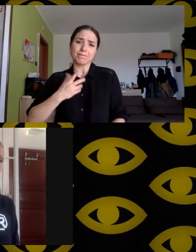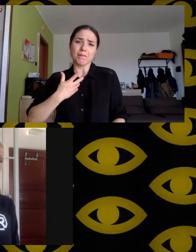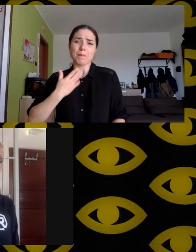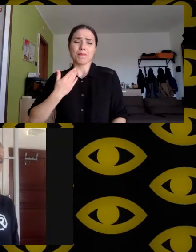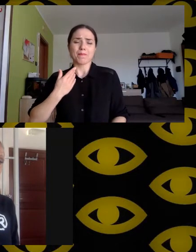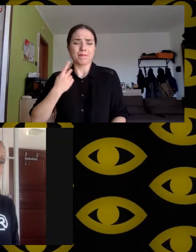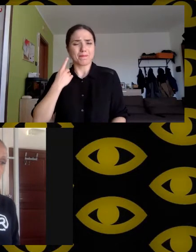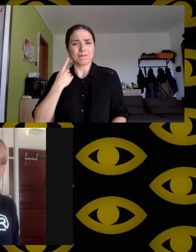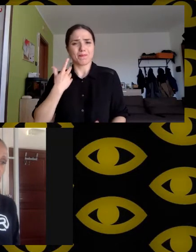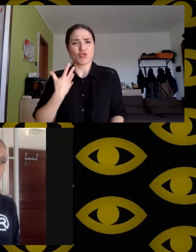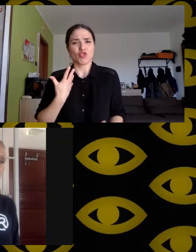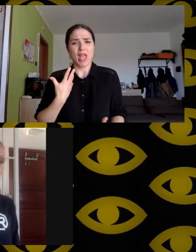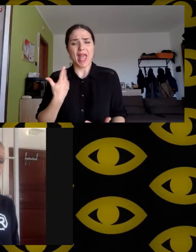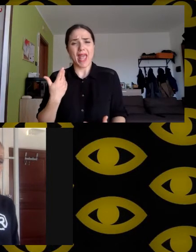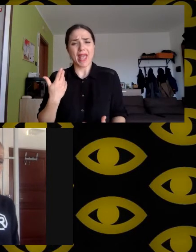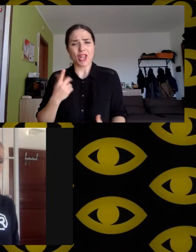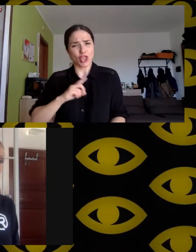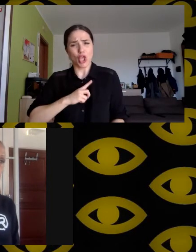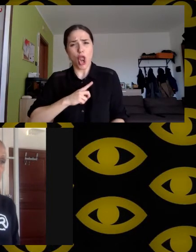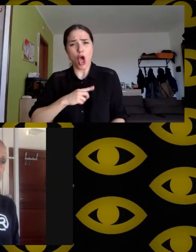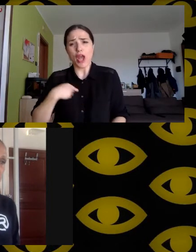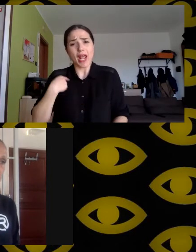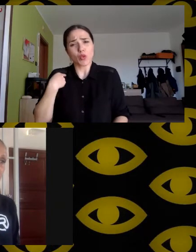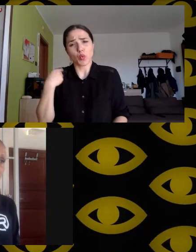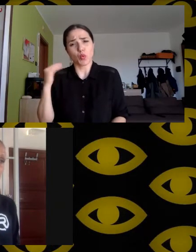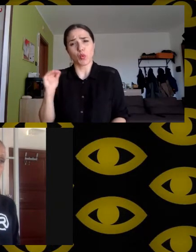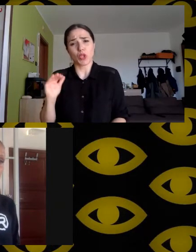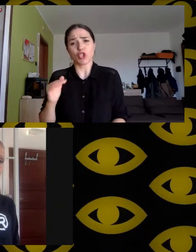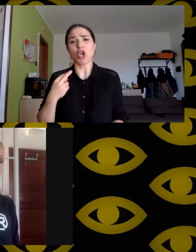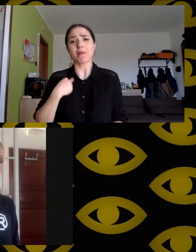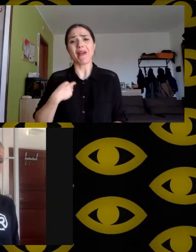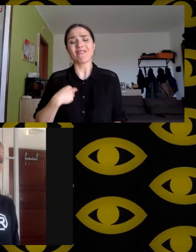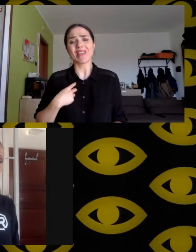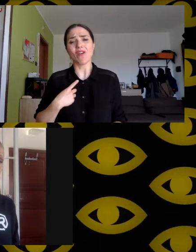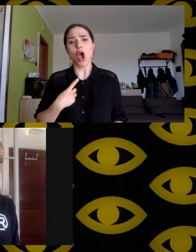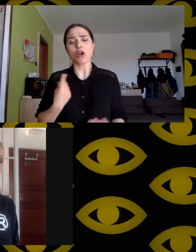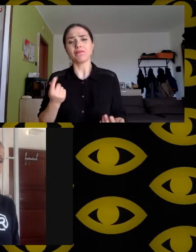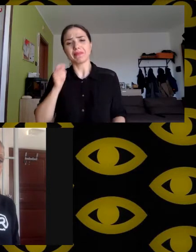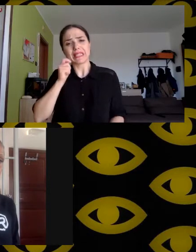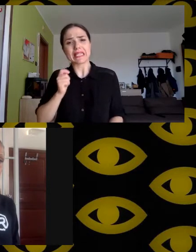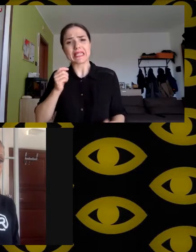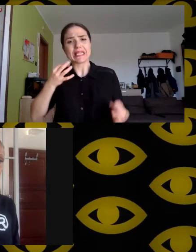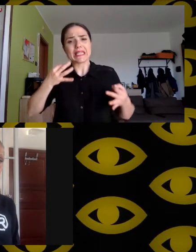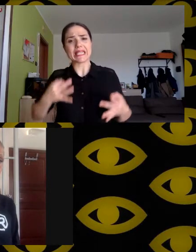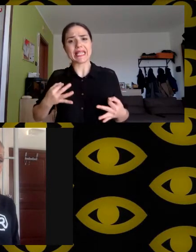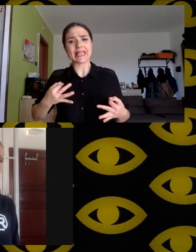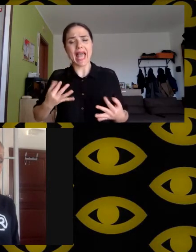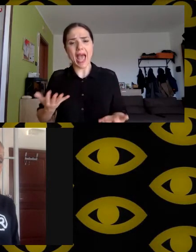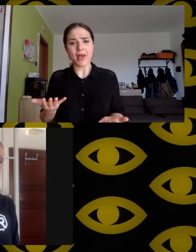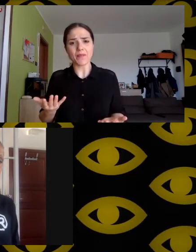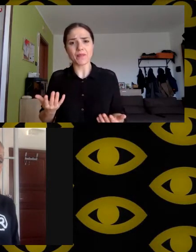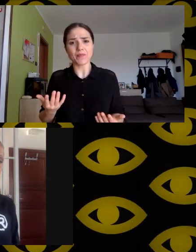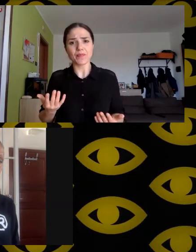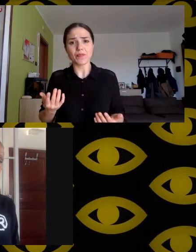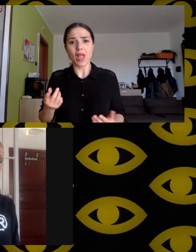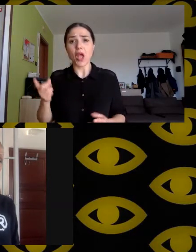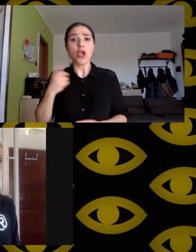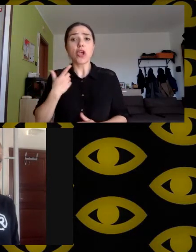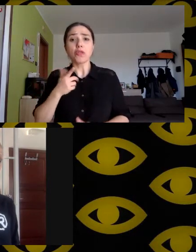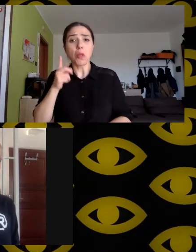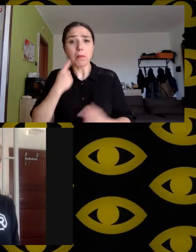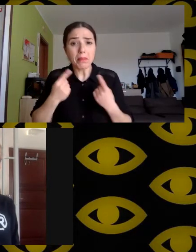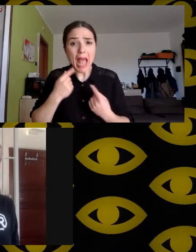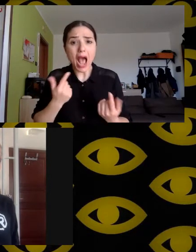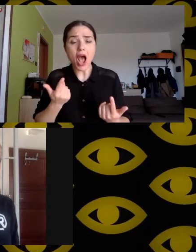a un dolore che ancora oggi vivo con dignità. Ma è il fatto che io lo viva con dignità e che io non pianga in televisione o che